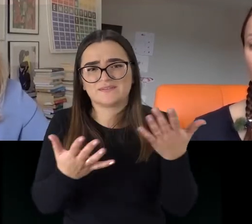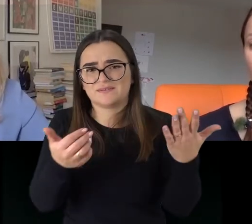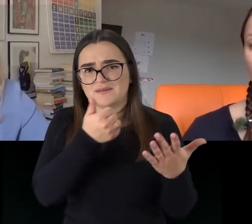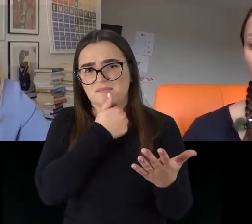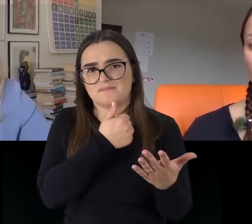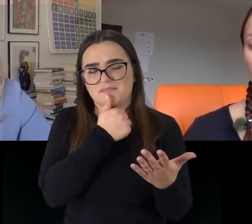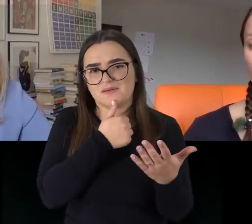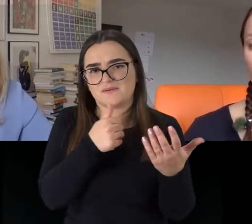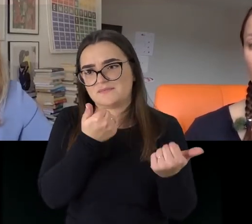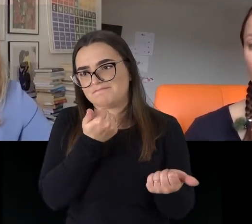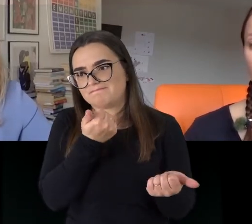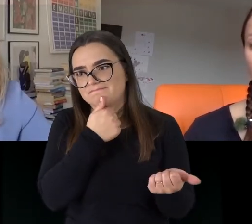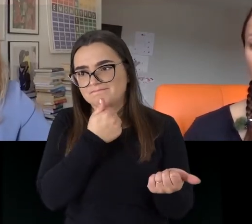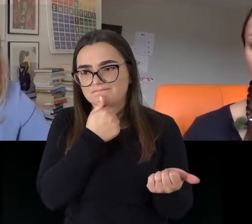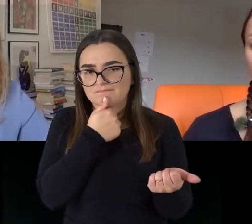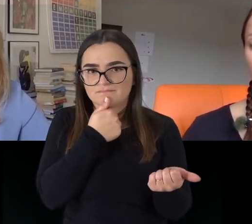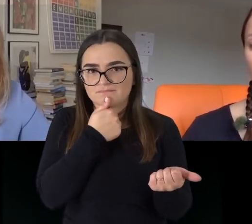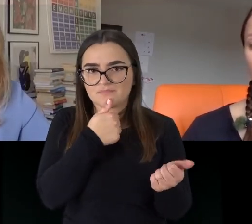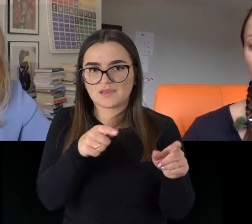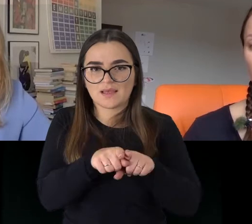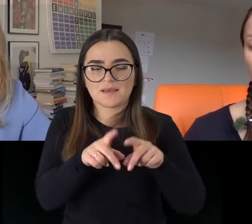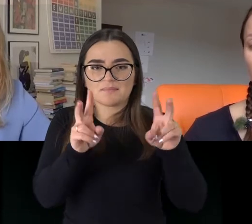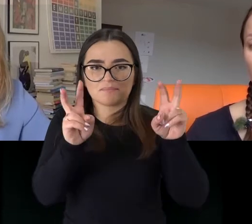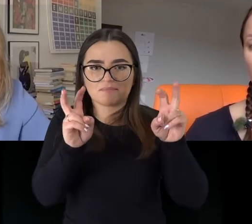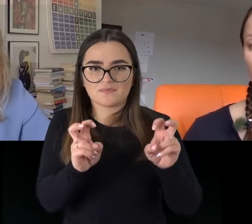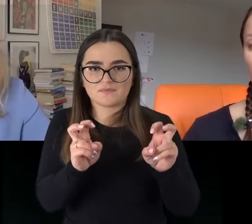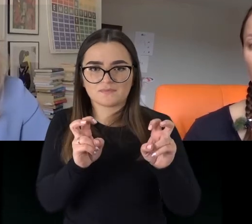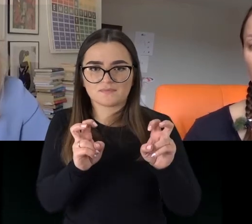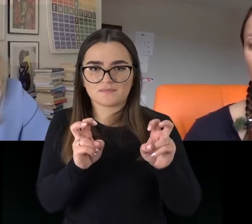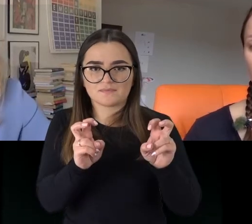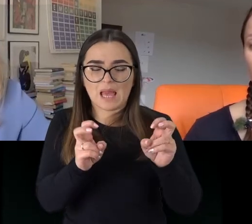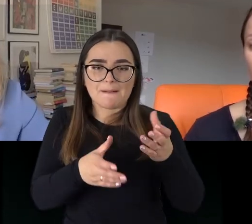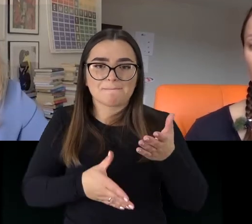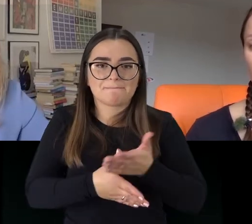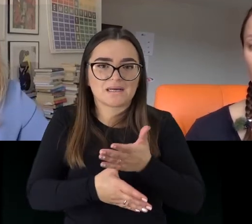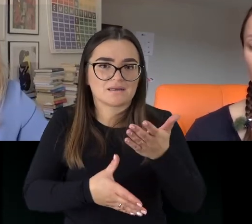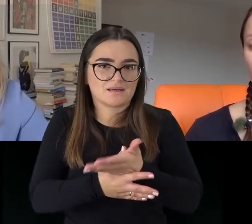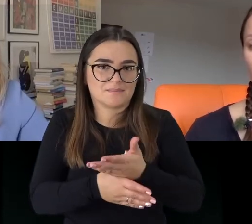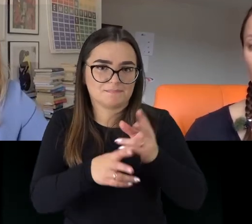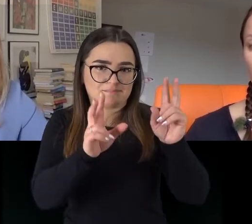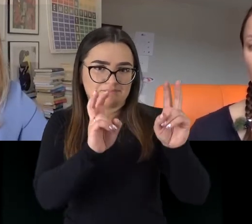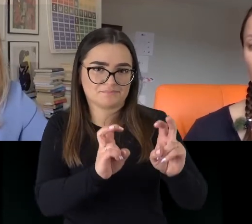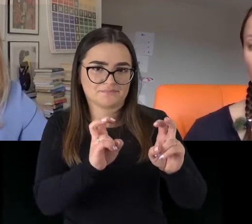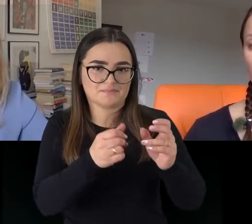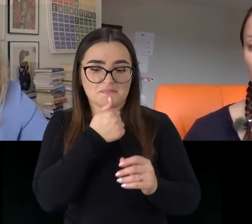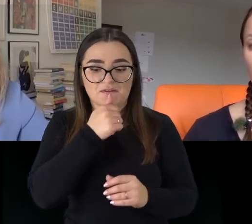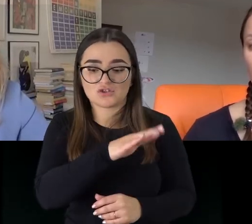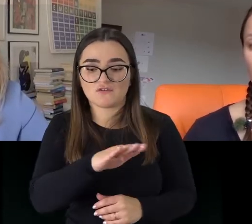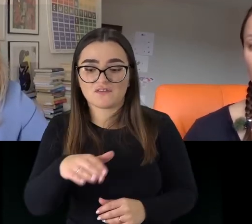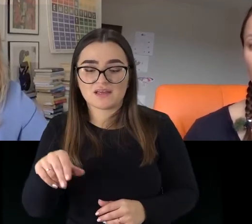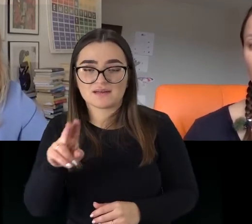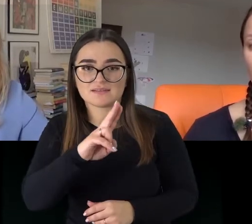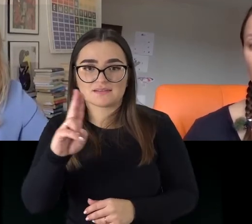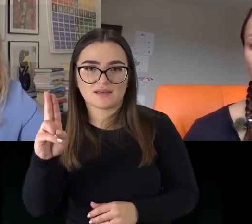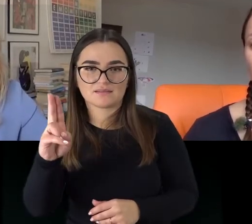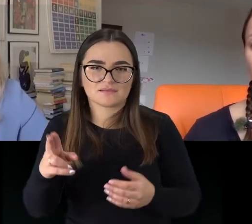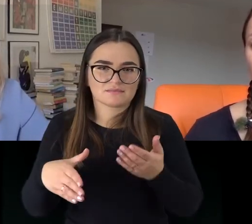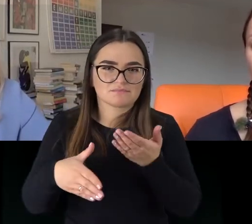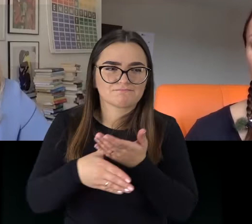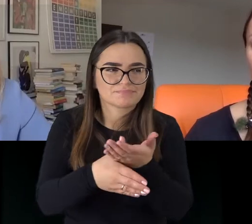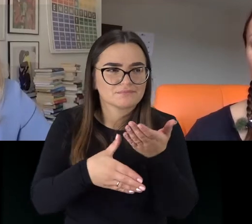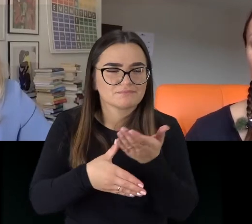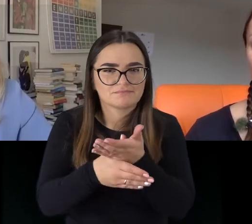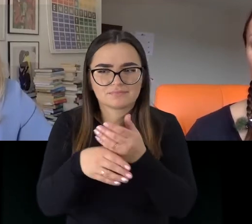kur toks vadinamasis nu, pagalbininkas, arba kaip čia pasakyti, gali būti vaikas, kuris